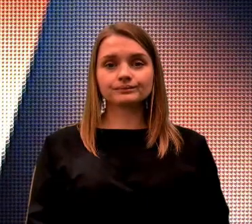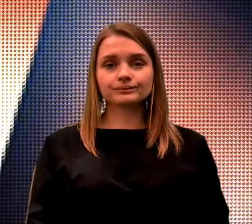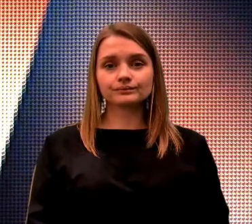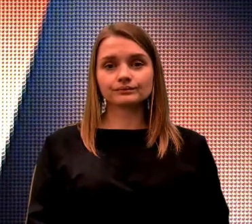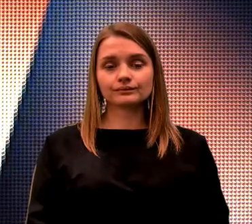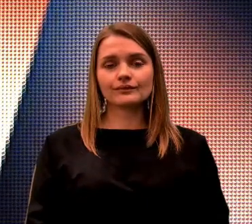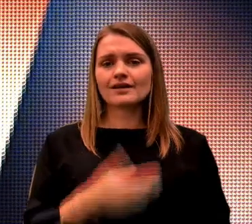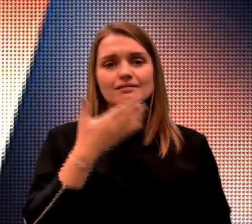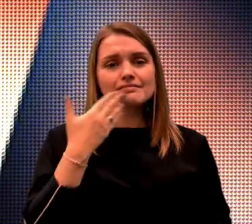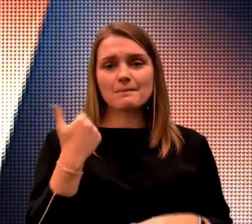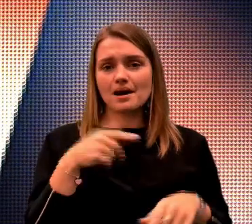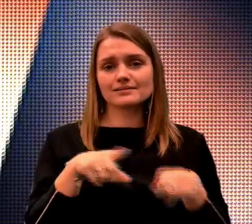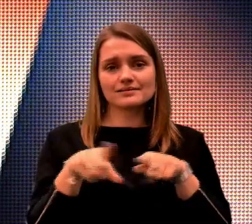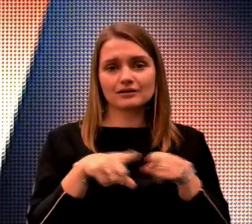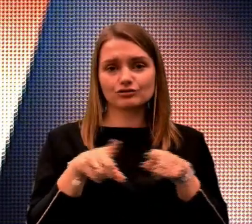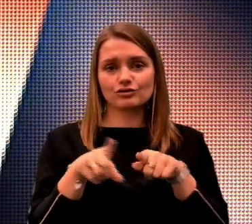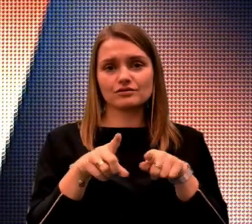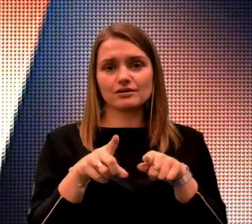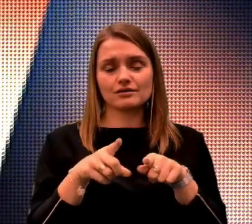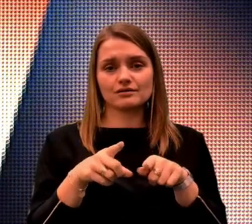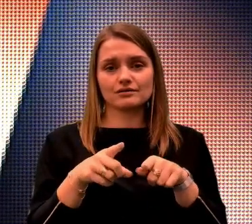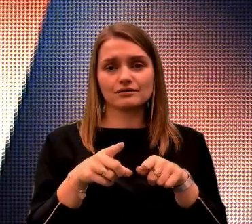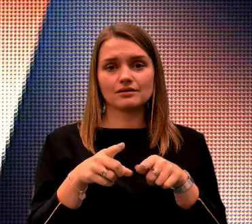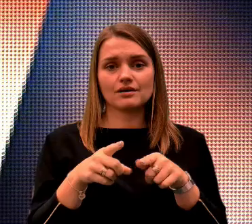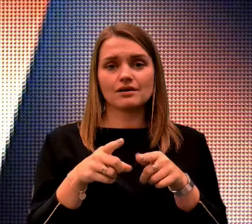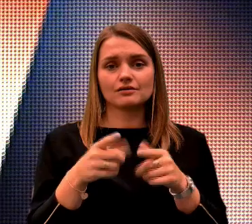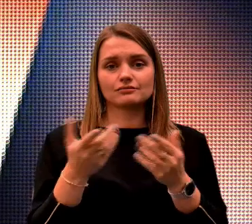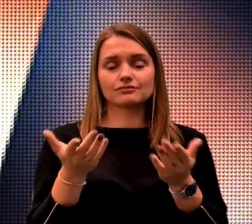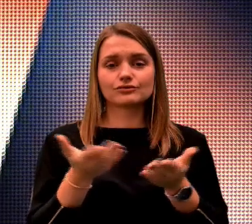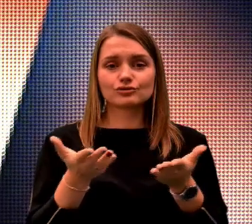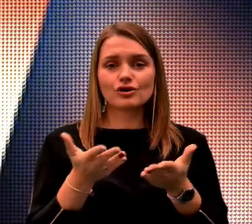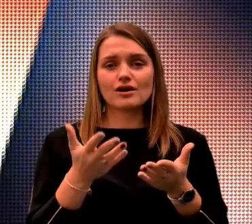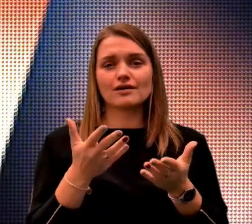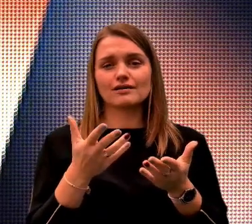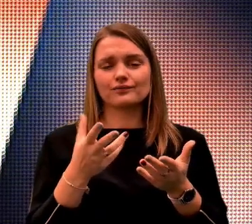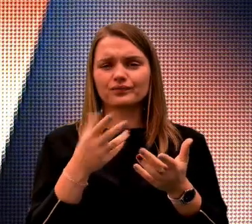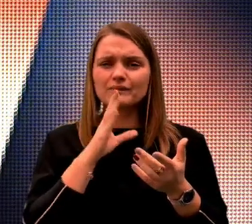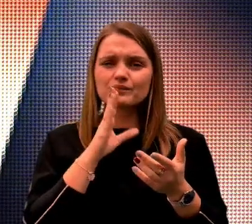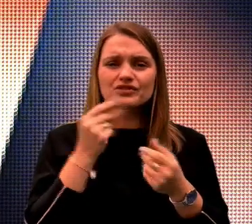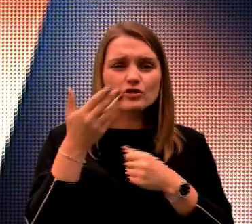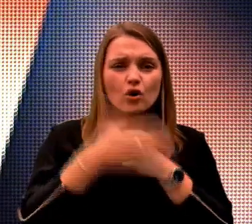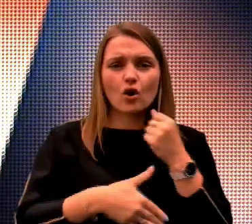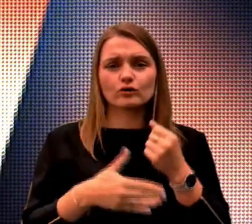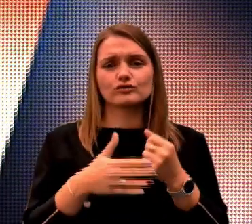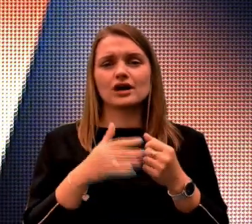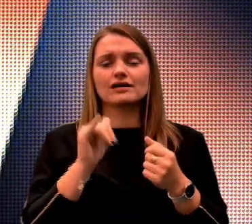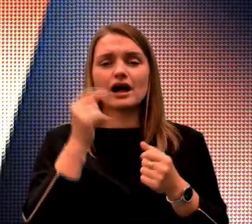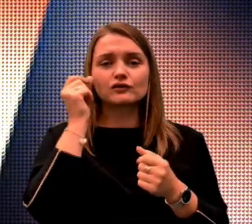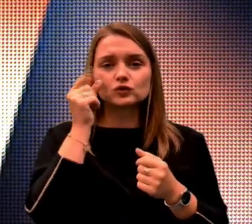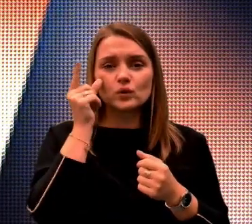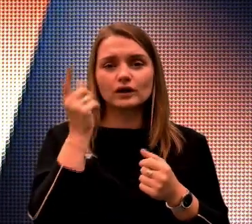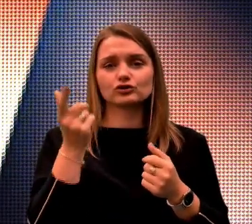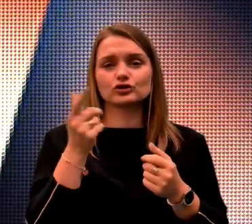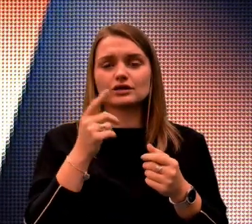nie ma znaczenia, w jaki sposób, przynajmniej ja widzę to w ten sposób, że nie do końca ma znaczenie, w jaki sposób skuteczne, jeżeli chodzi